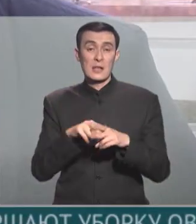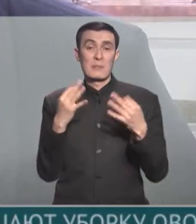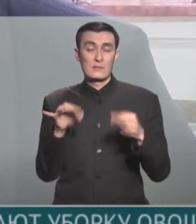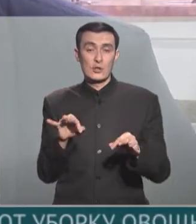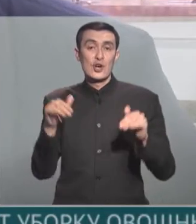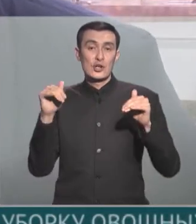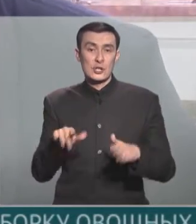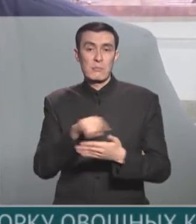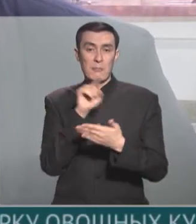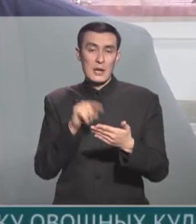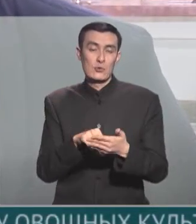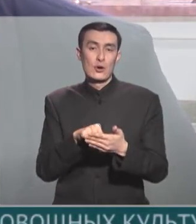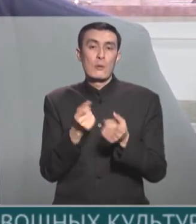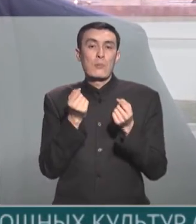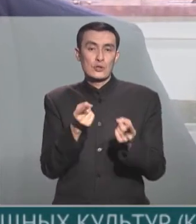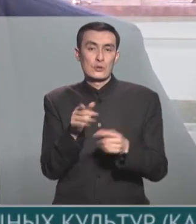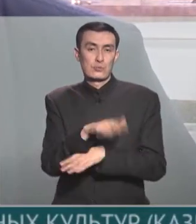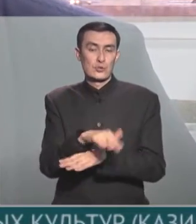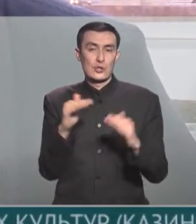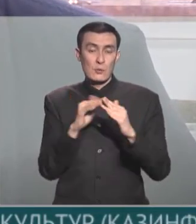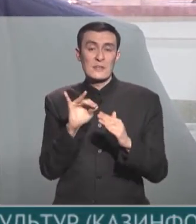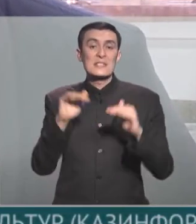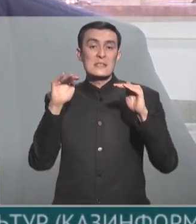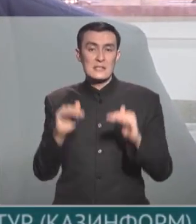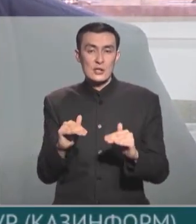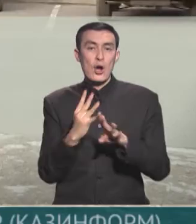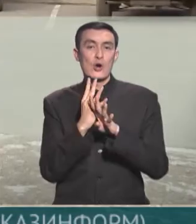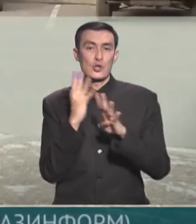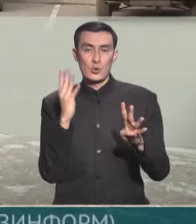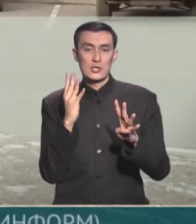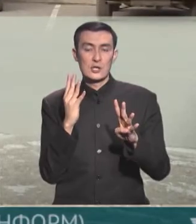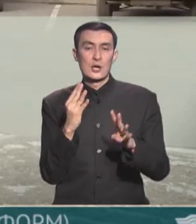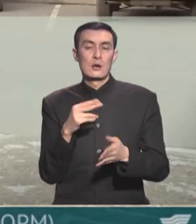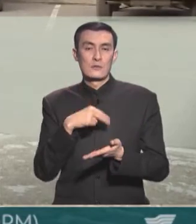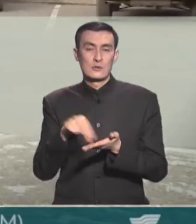решить проблему брошенных и пустующих домов, а также снизить очередность по жилью в городе.